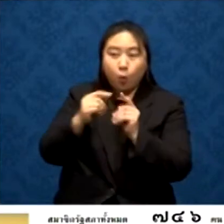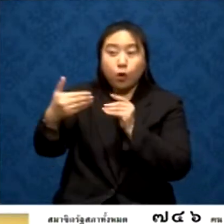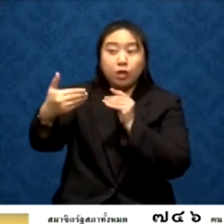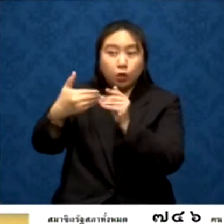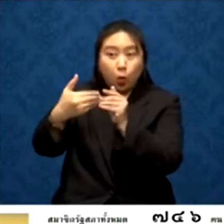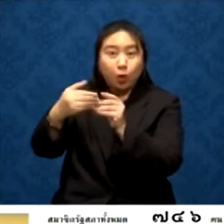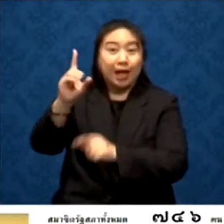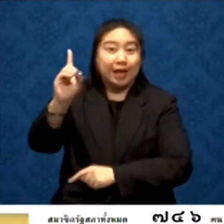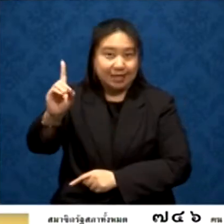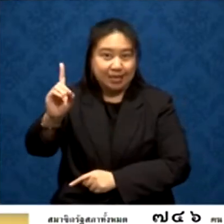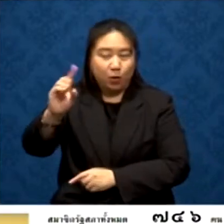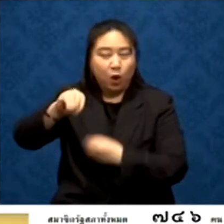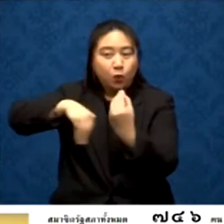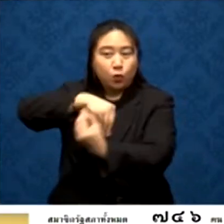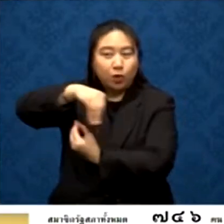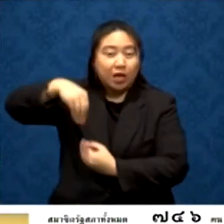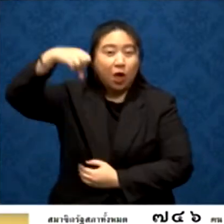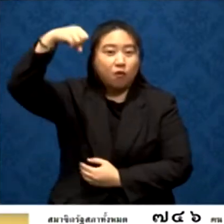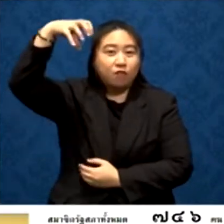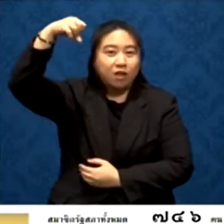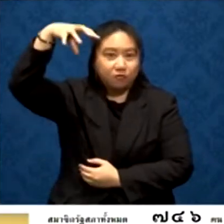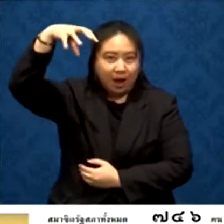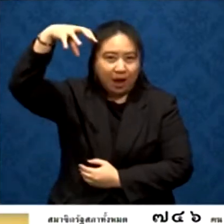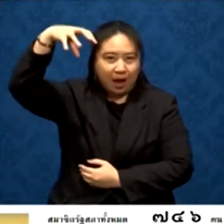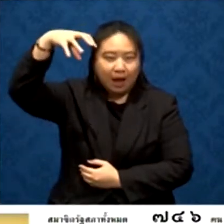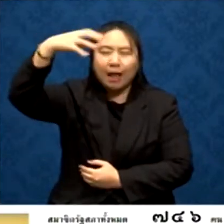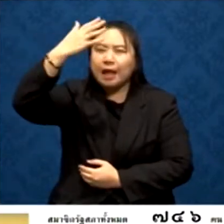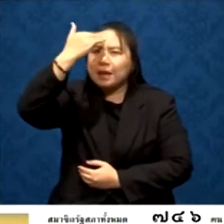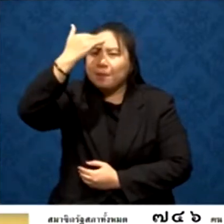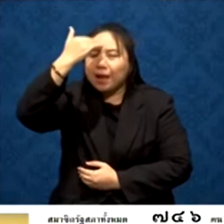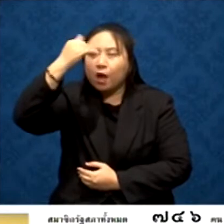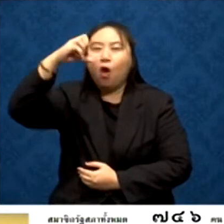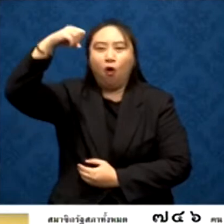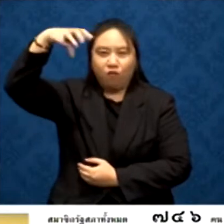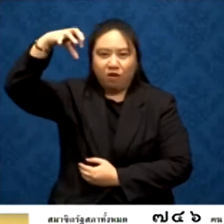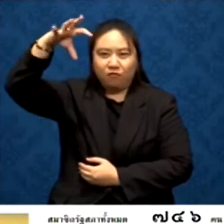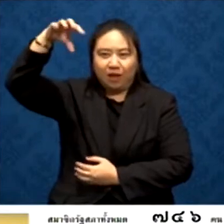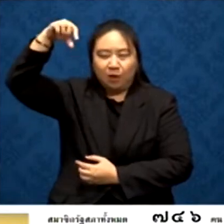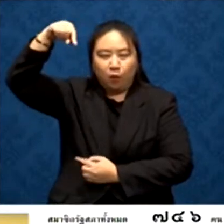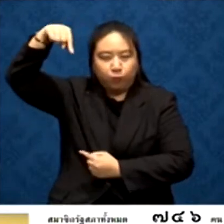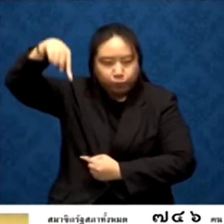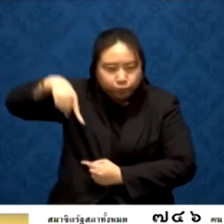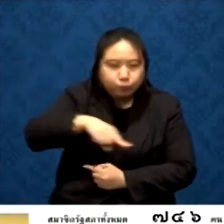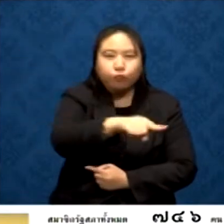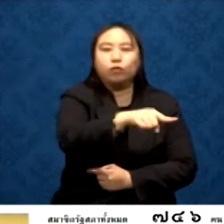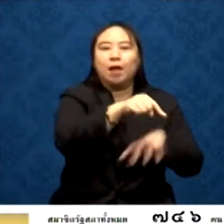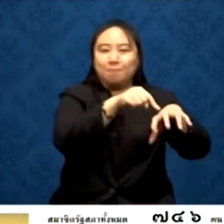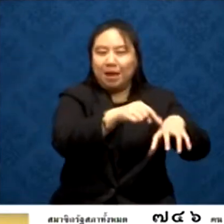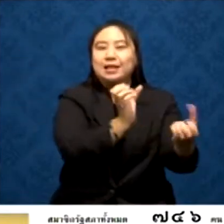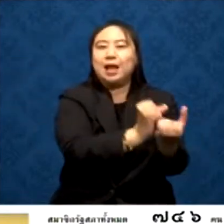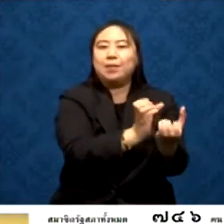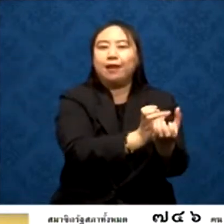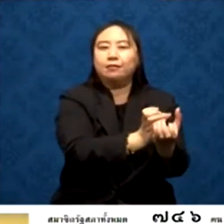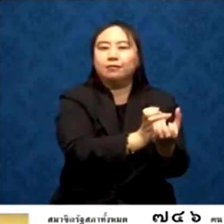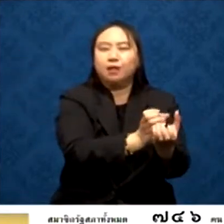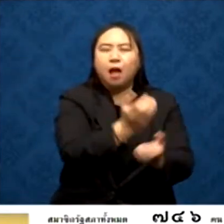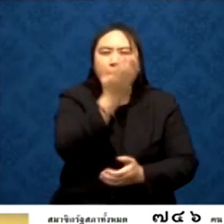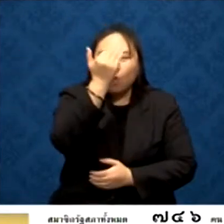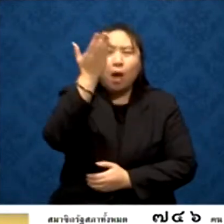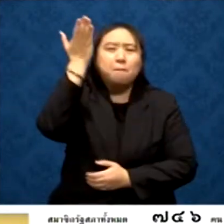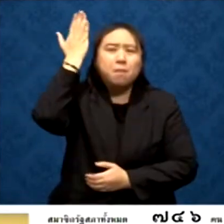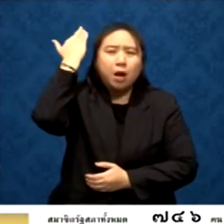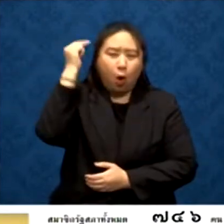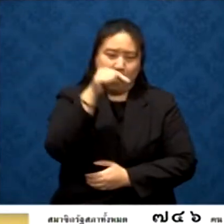านี้มีขึ้นเพื่อจ่ายไฟเข้าบ่อนการพนันซึ่งในอดีตเมืองท่าขี้เหล็กไม่มีไฟใช้กันทั้งเมื